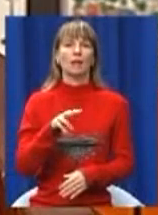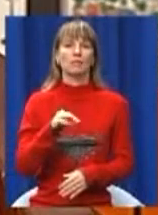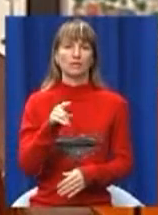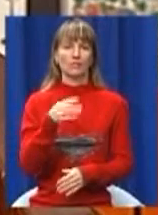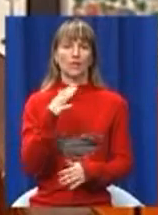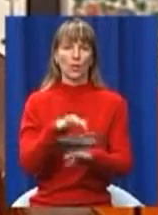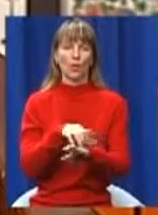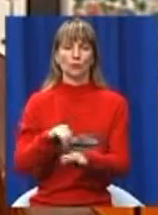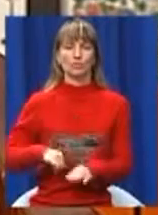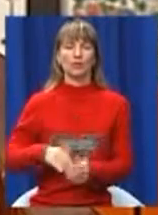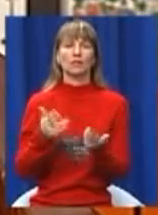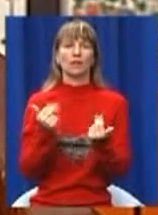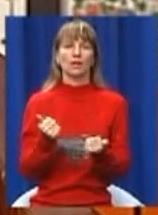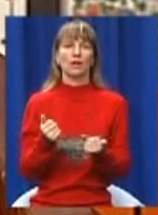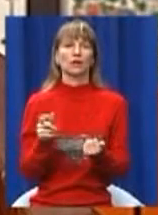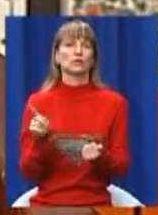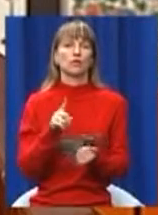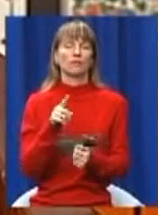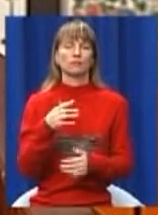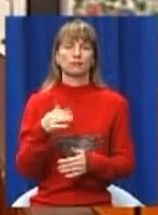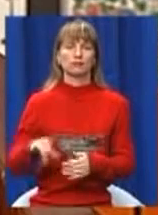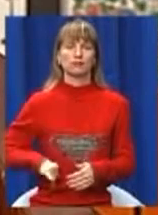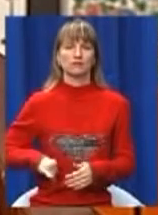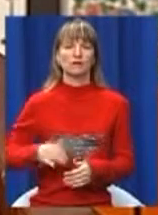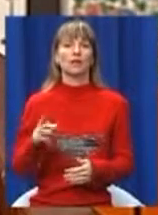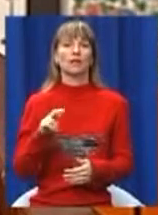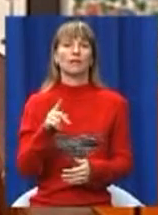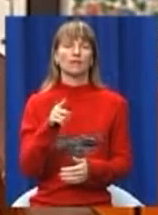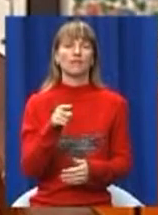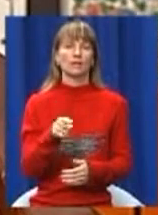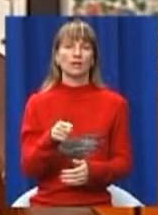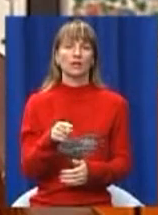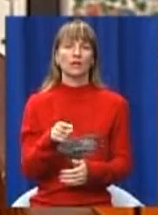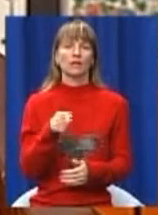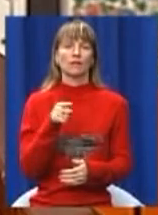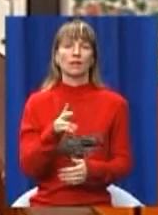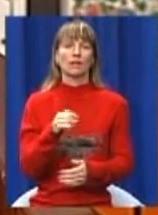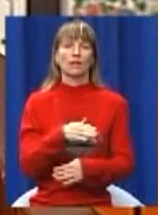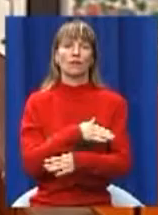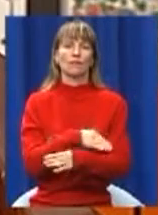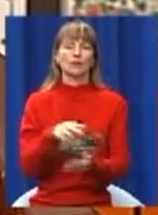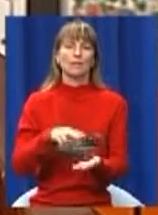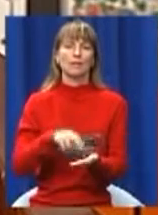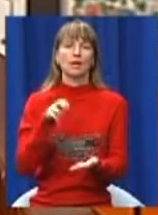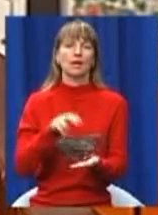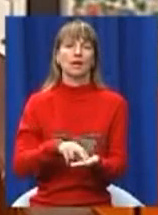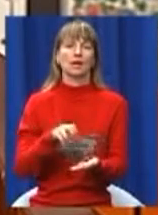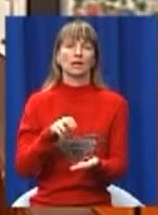кіт бешкетник? Так, бешкетник. Що він бешкетує, як він? Він на вулиці пригає,